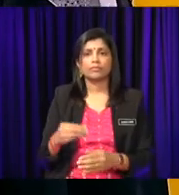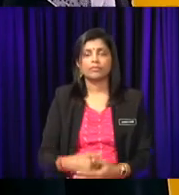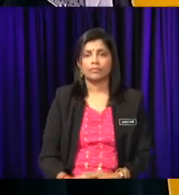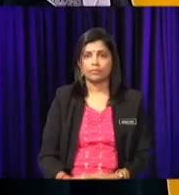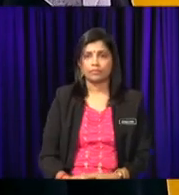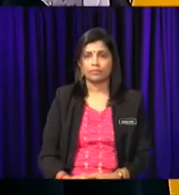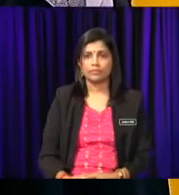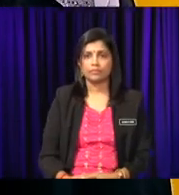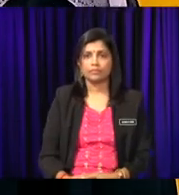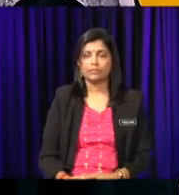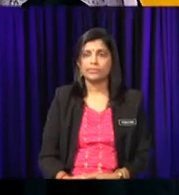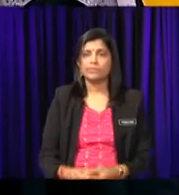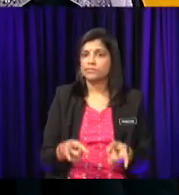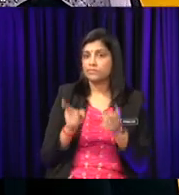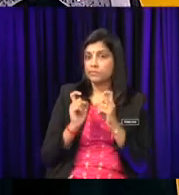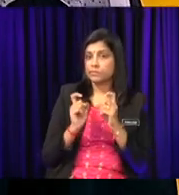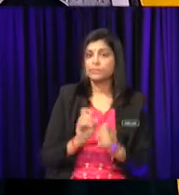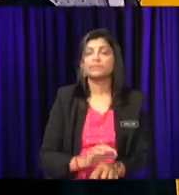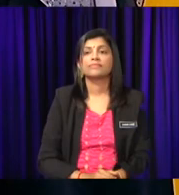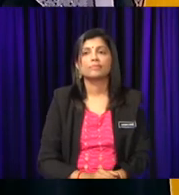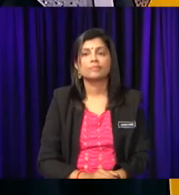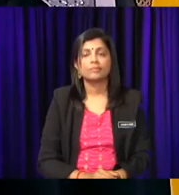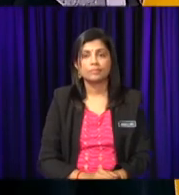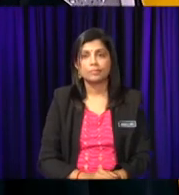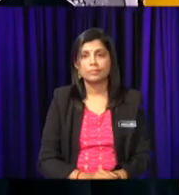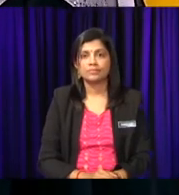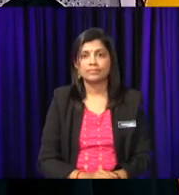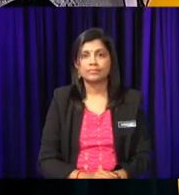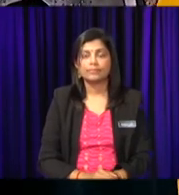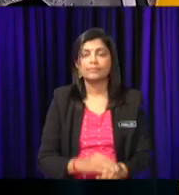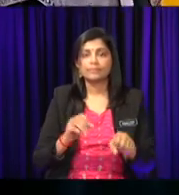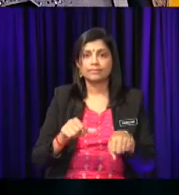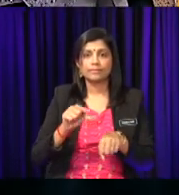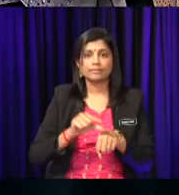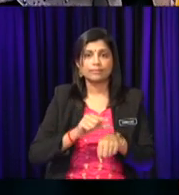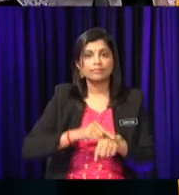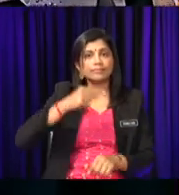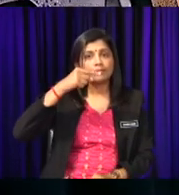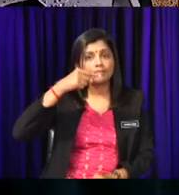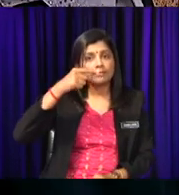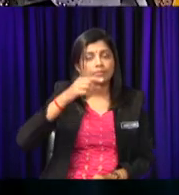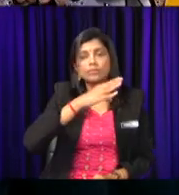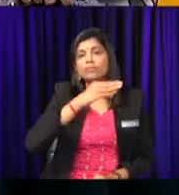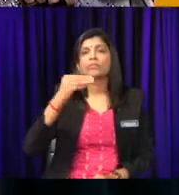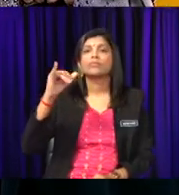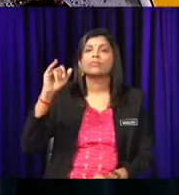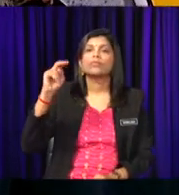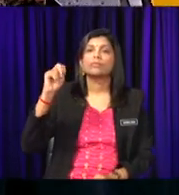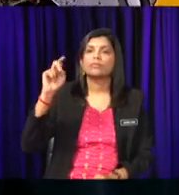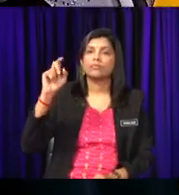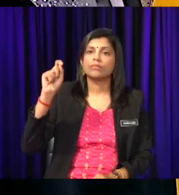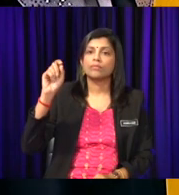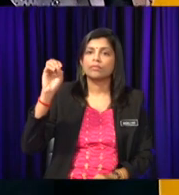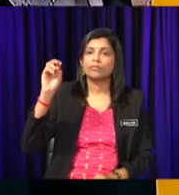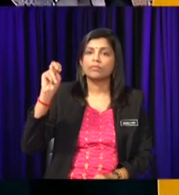ee kecakapan mereka membaca itu mereka akan menggunakan sebutan dan intonasi yang betul dan jelas kalau